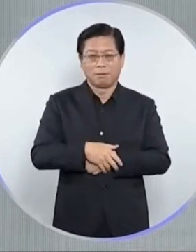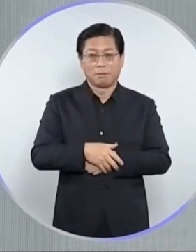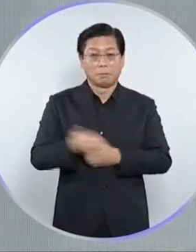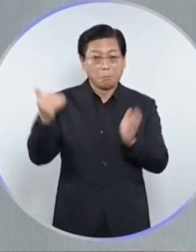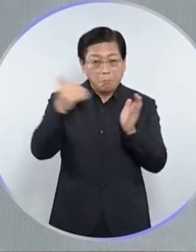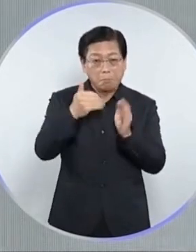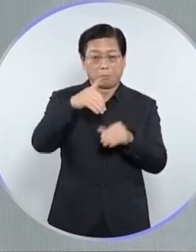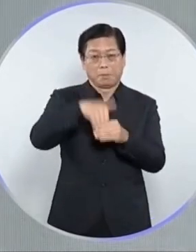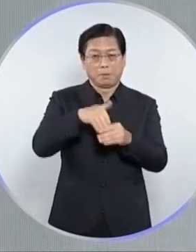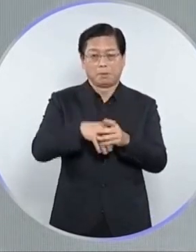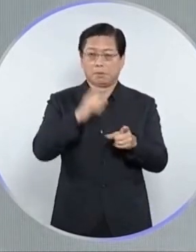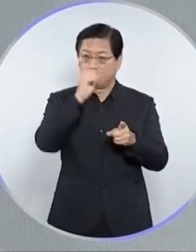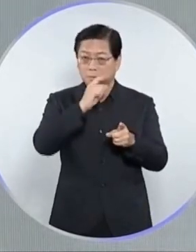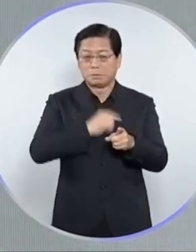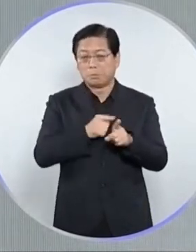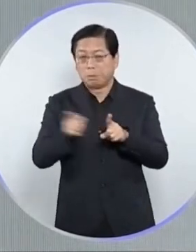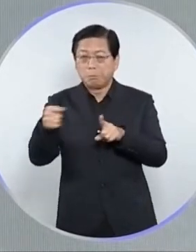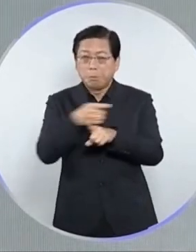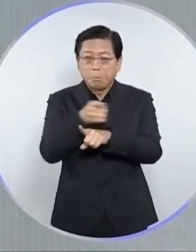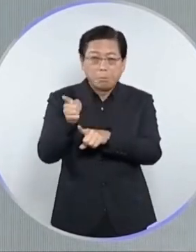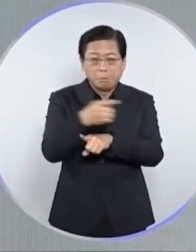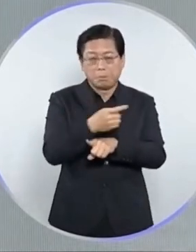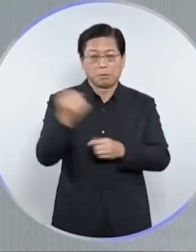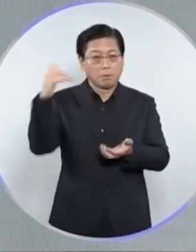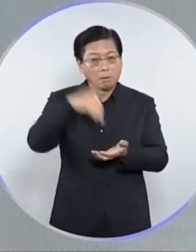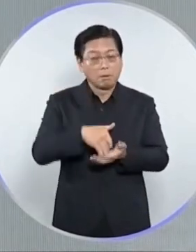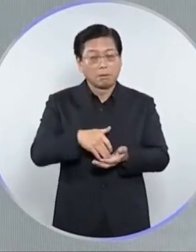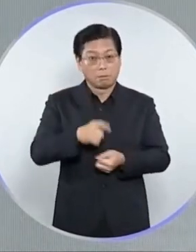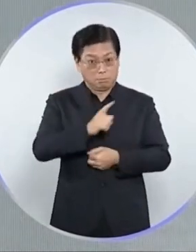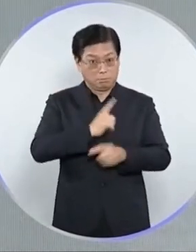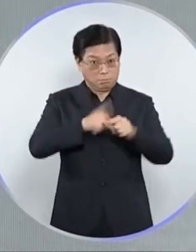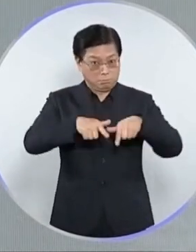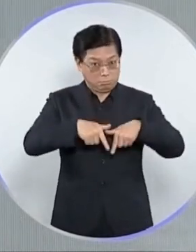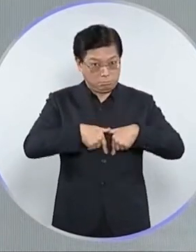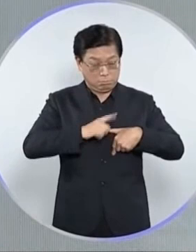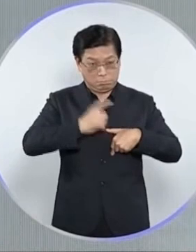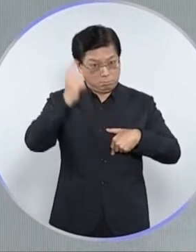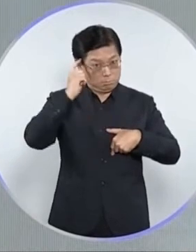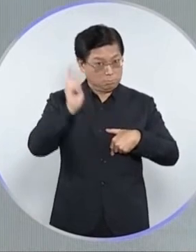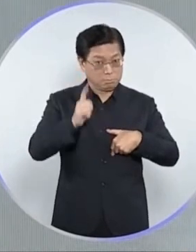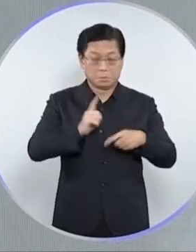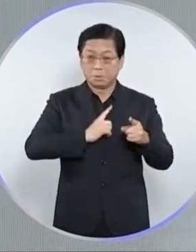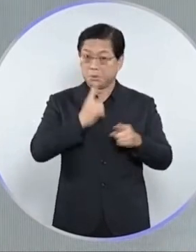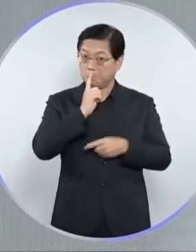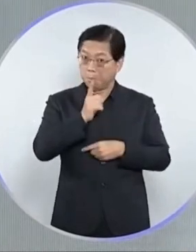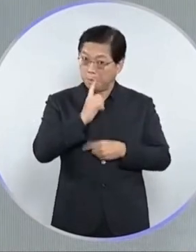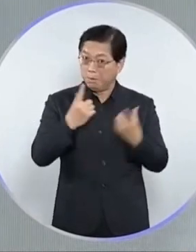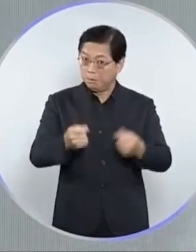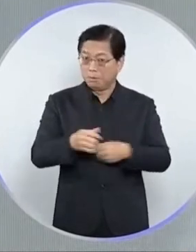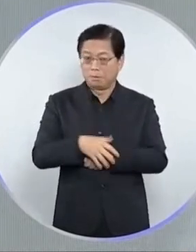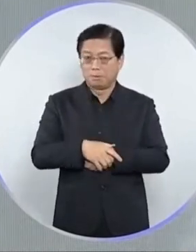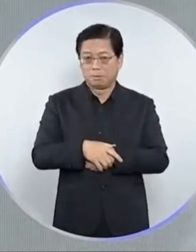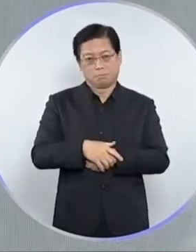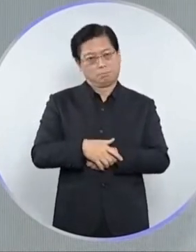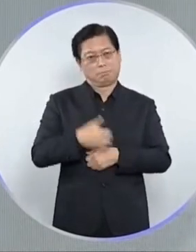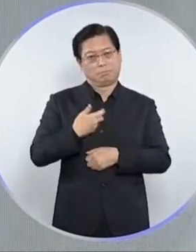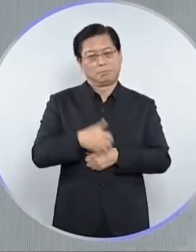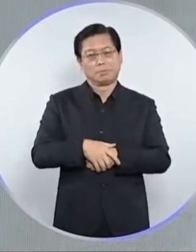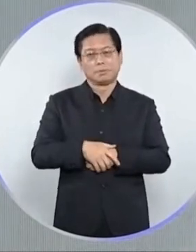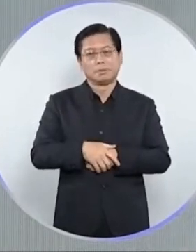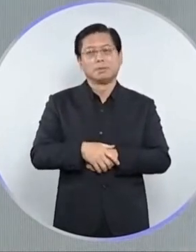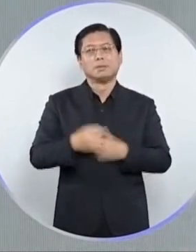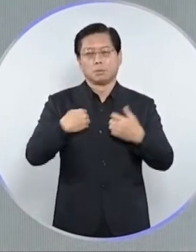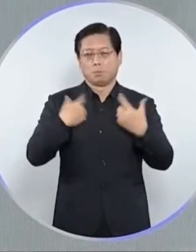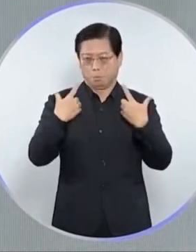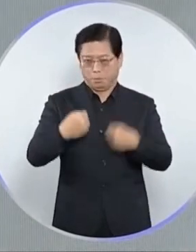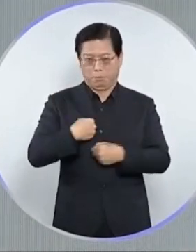选举啊，你就东扯西扯，扯到最后，到底你的中心思想是不是你自己说的？我是一